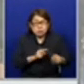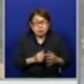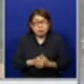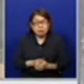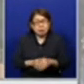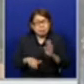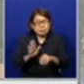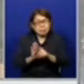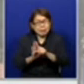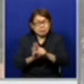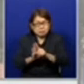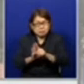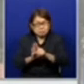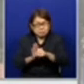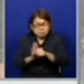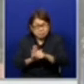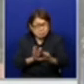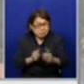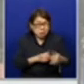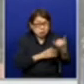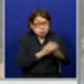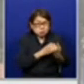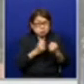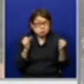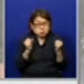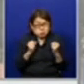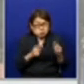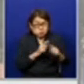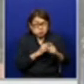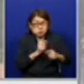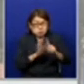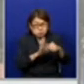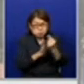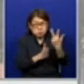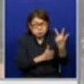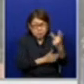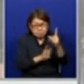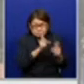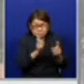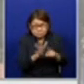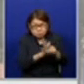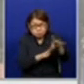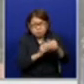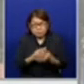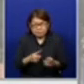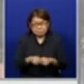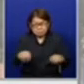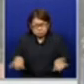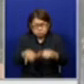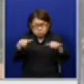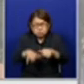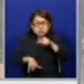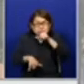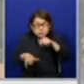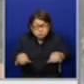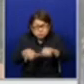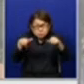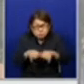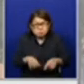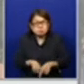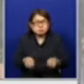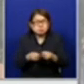ราะฉะนั้นนี่เป็นเหตุผลหนึ่งนะครับในเรื่องของซูเปอร์สเปรดเดอร์ในเรื่องของการที่สนามชนไก่มีเหตุผลในเรื่องการกระจ